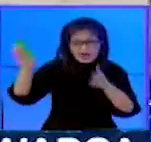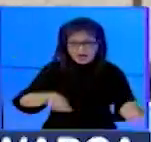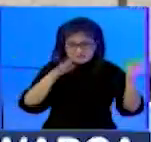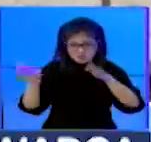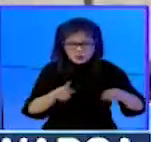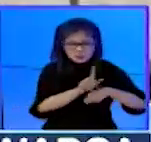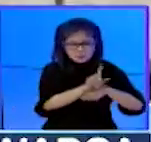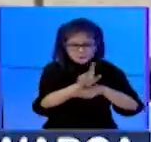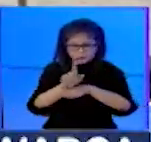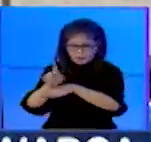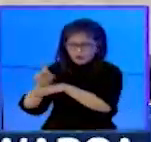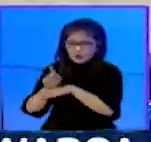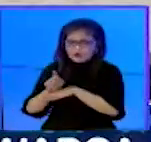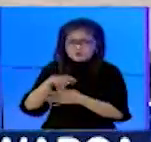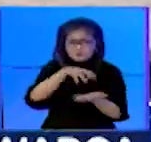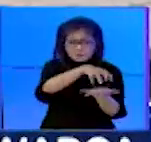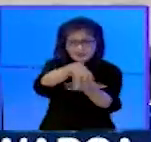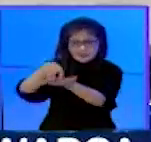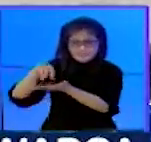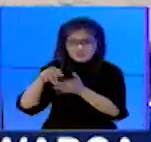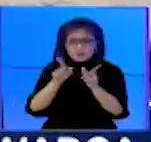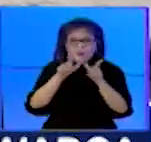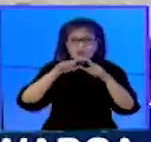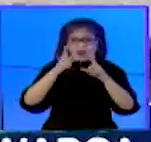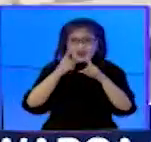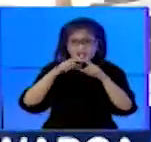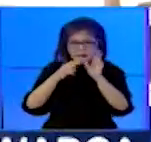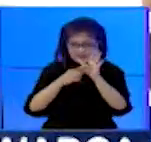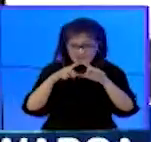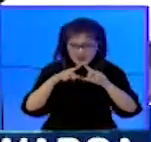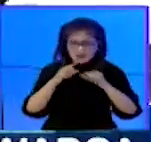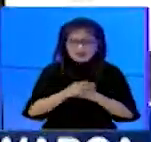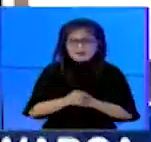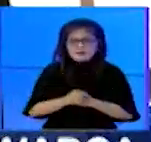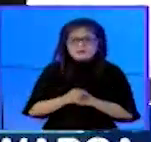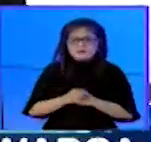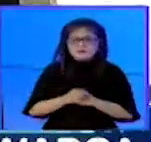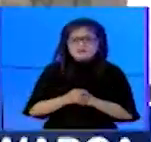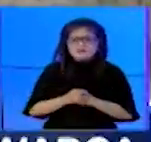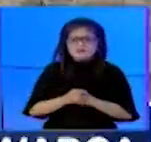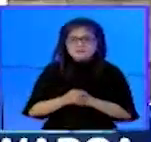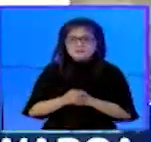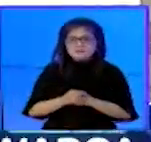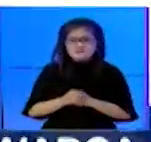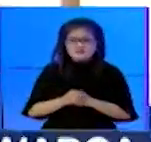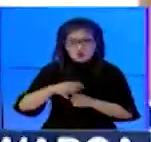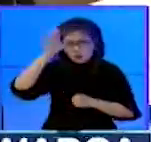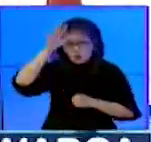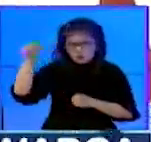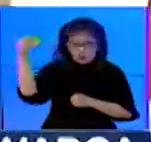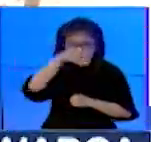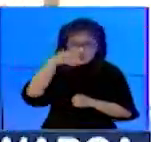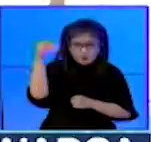di wahana bermain maupun di kawasan wisata Pantai Ancol ini. Dan dari pantauan kami, para pengunjung ini juga sudah mematuhi aturan